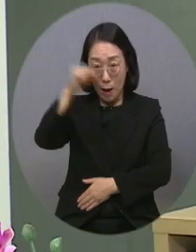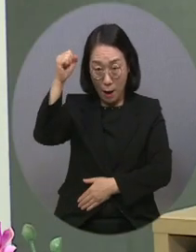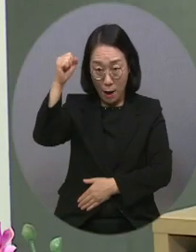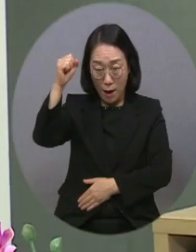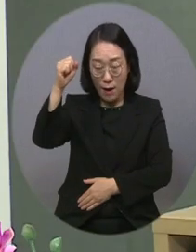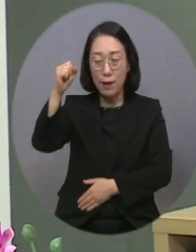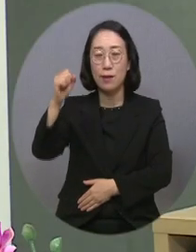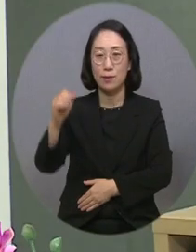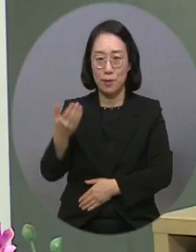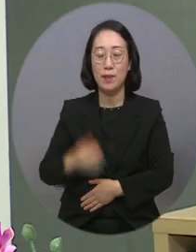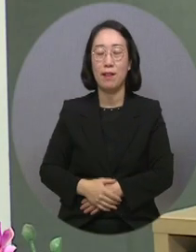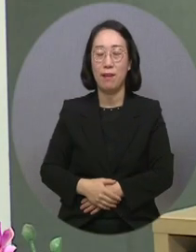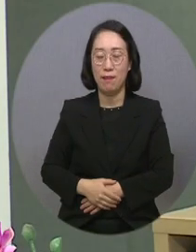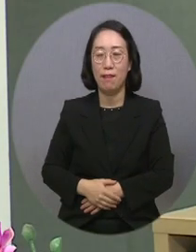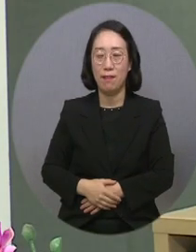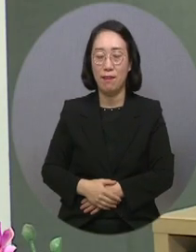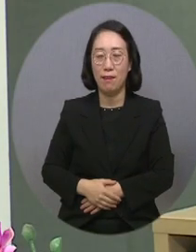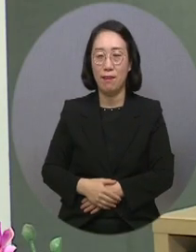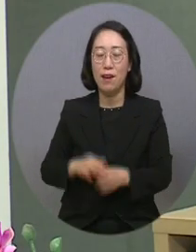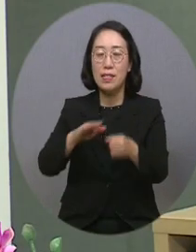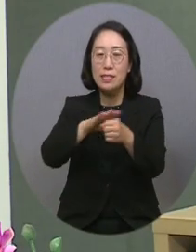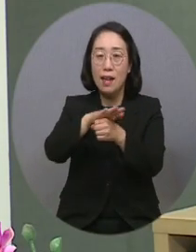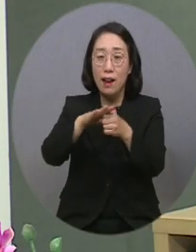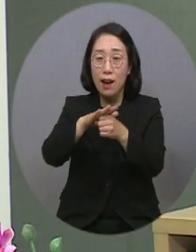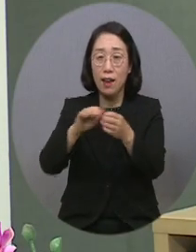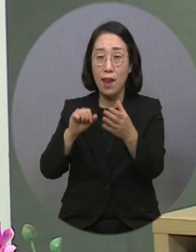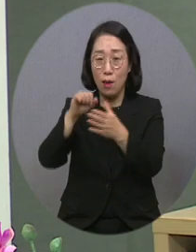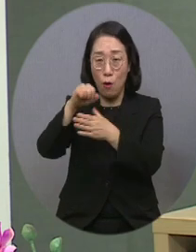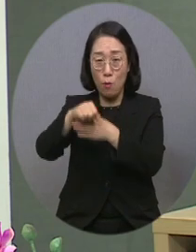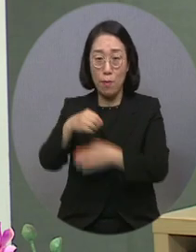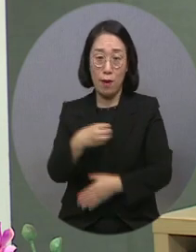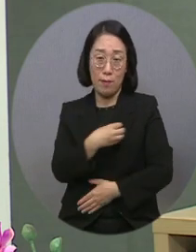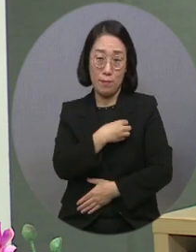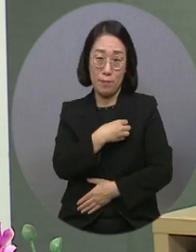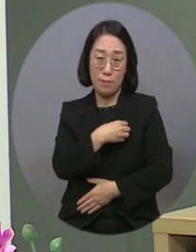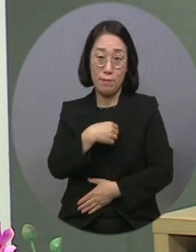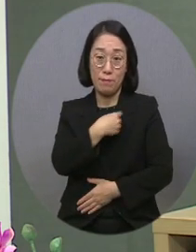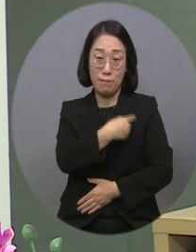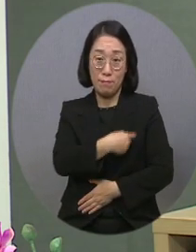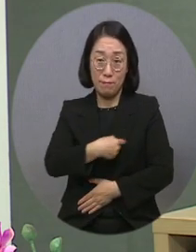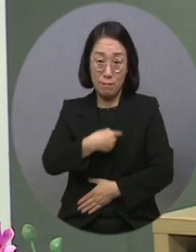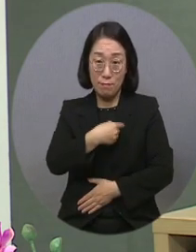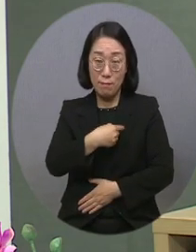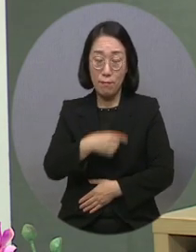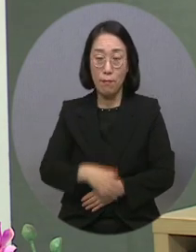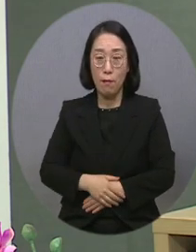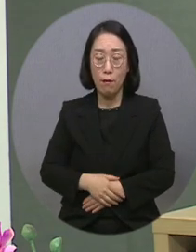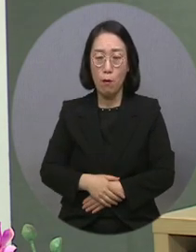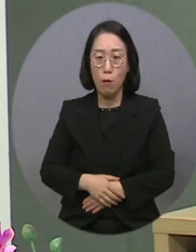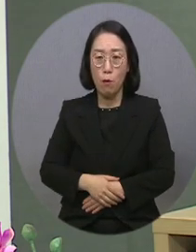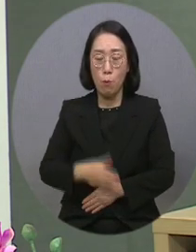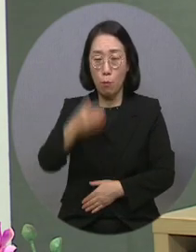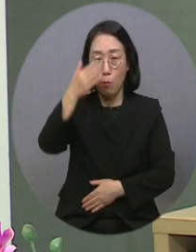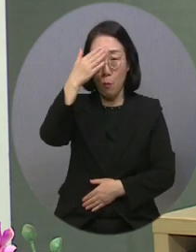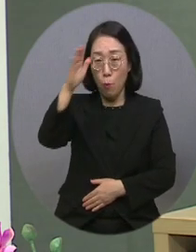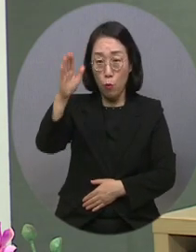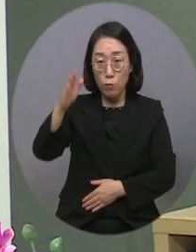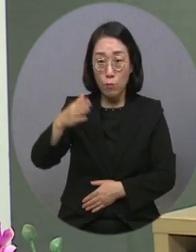그 사랑의 열매 하면은 이제 뭐 모르는 분이 없는데 그 뒤에 이제 이름이